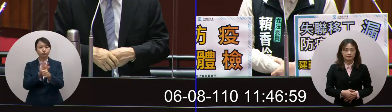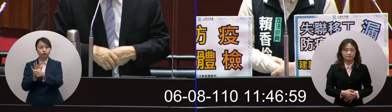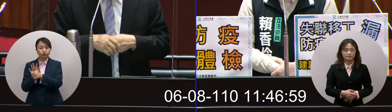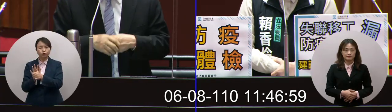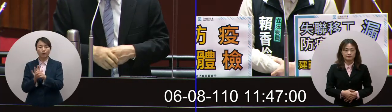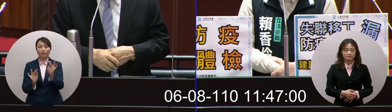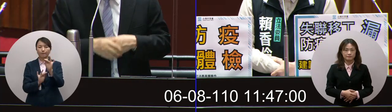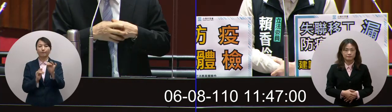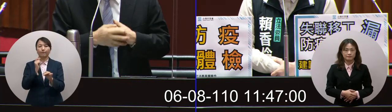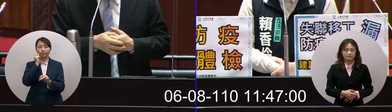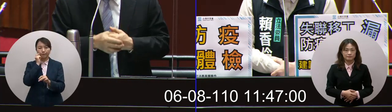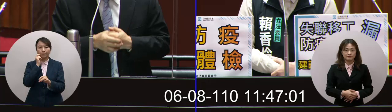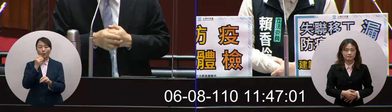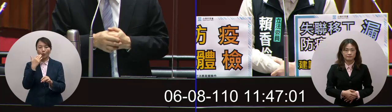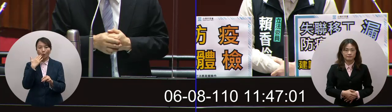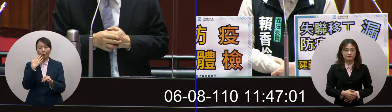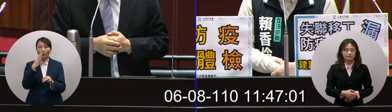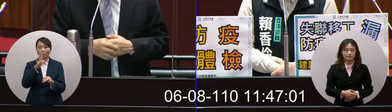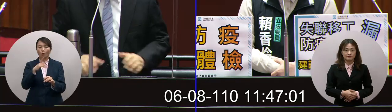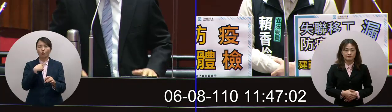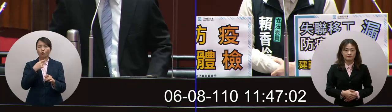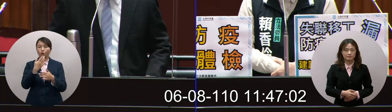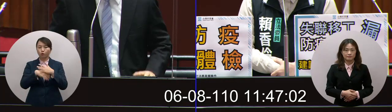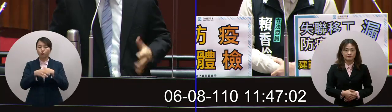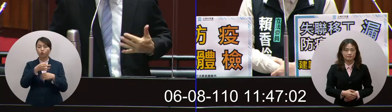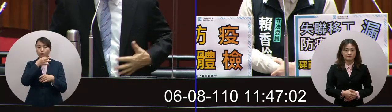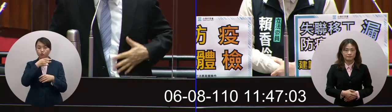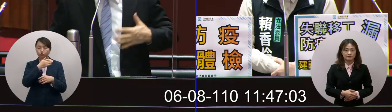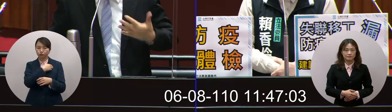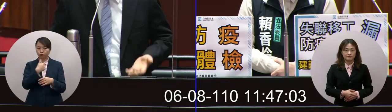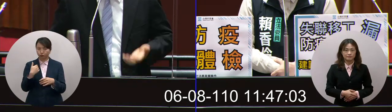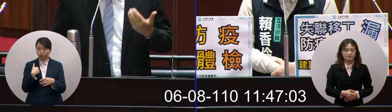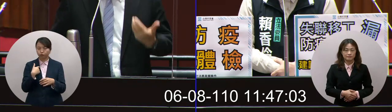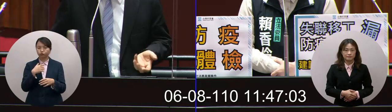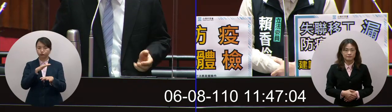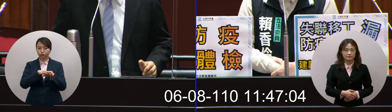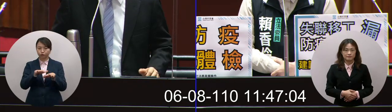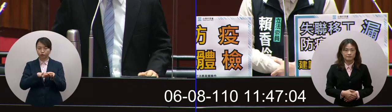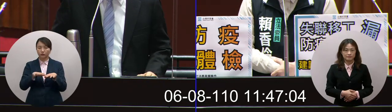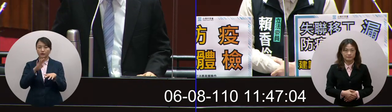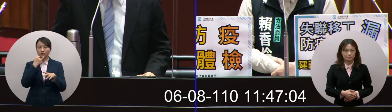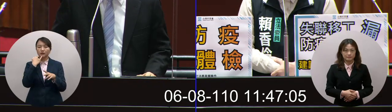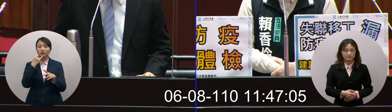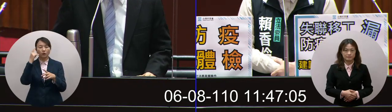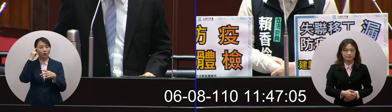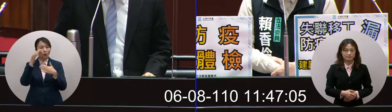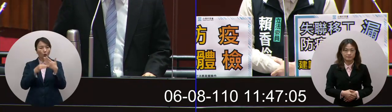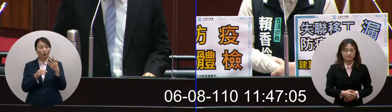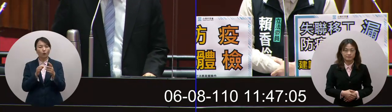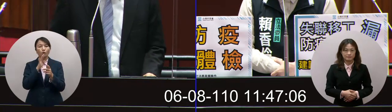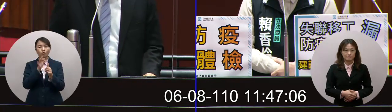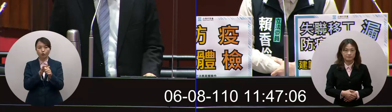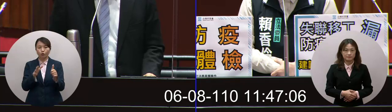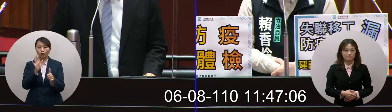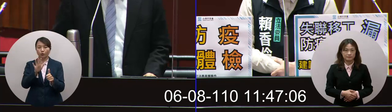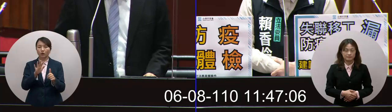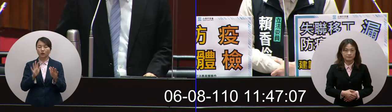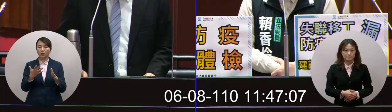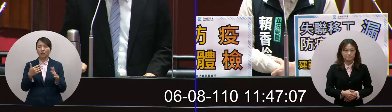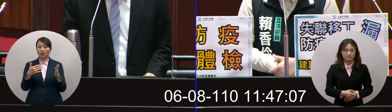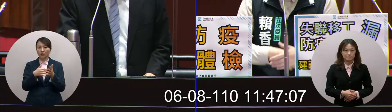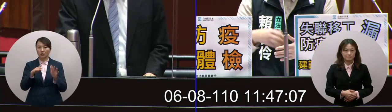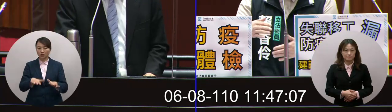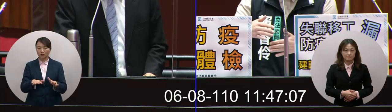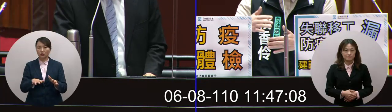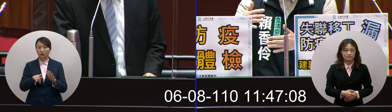企业，如果行有余力，当然我们还是会从宽考虑。不过目前为止